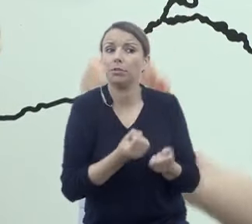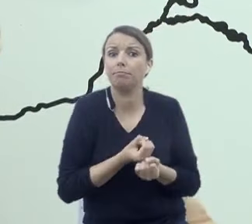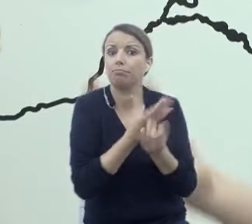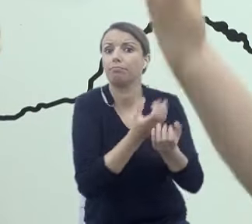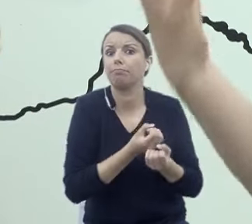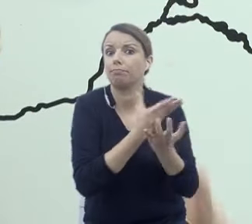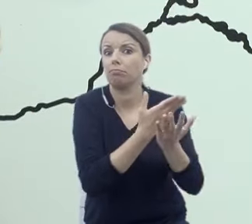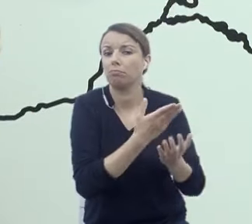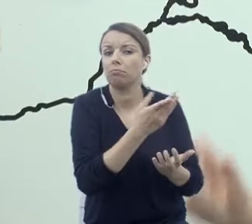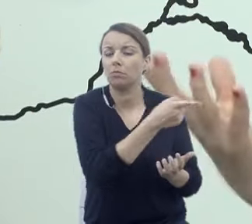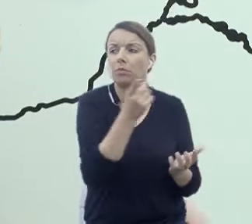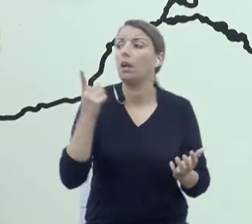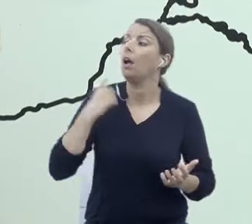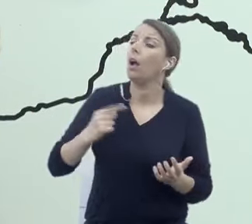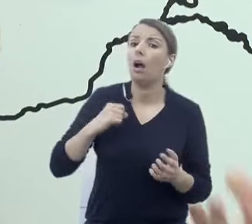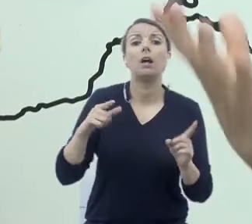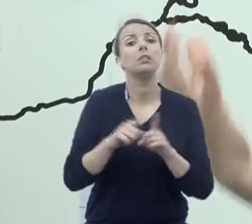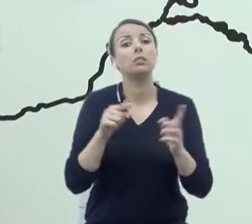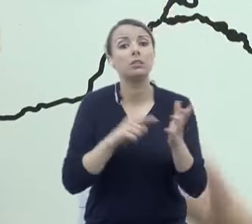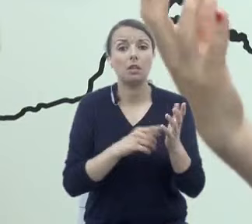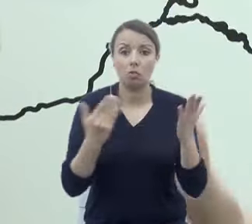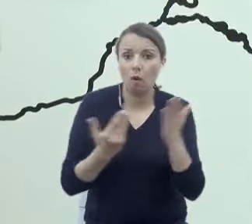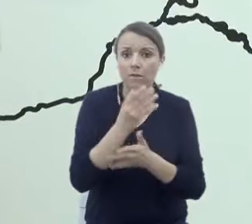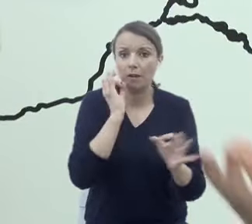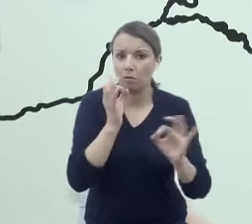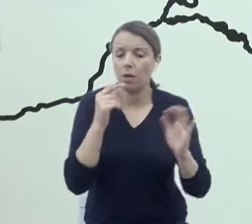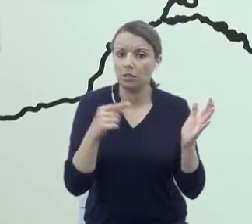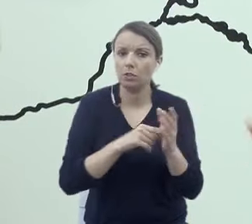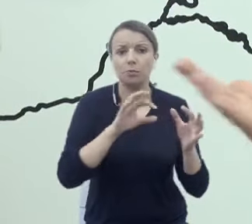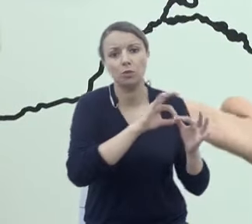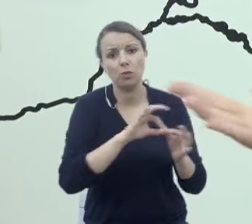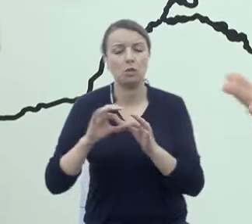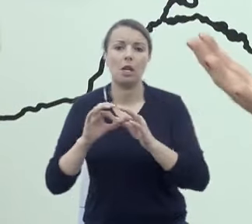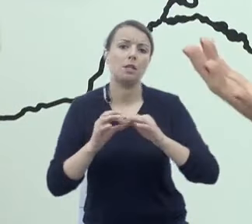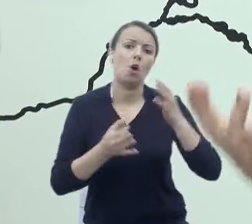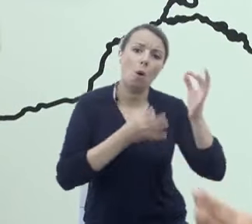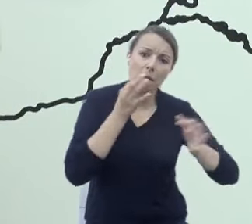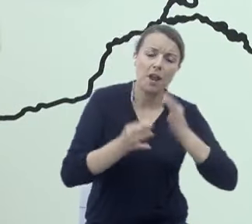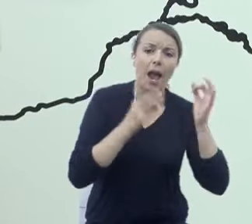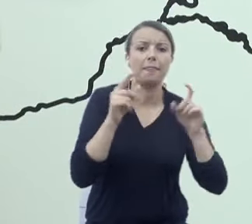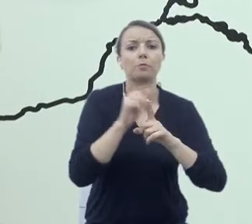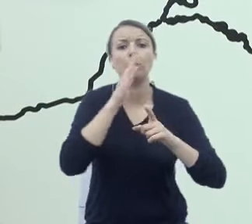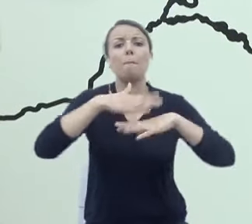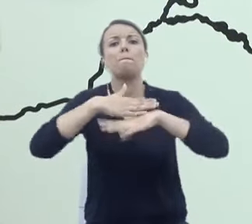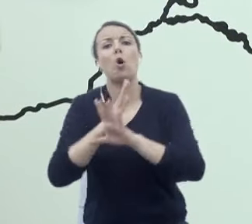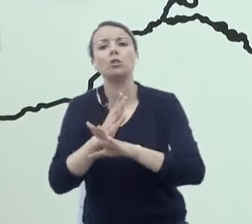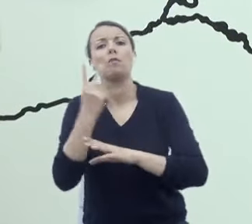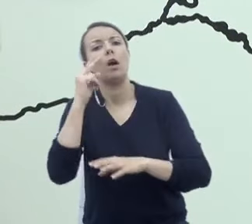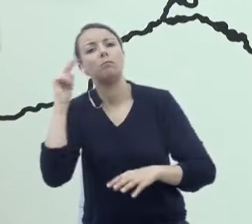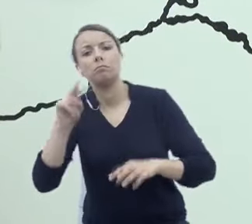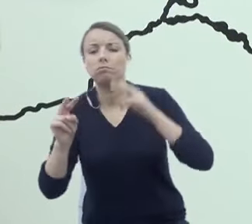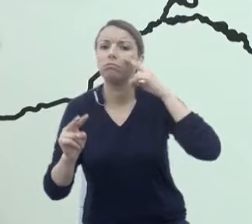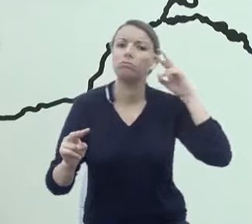jakimś takim nurcie pewnego dyskursu, tak, i tego podziału na dwa różne wizje, skąd idziemy,